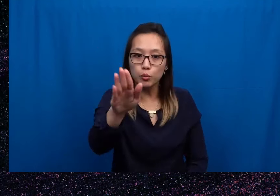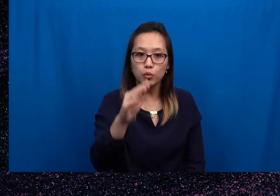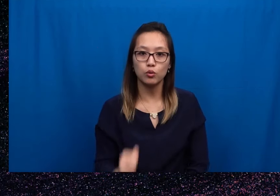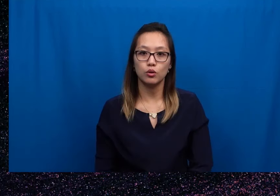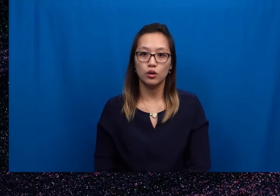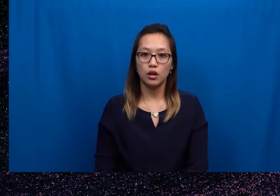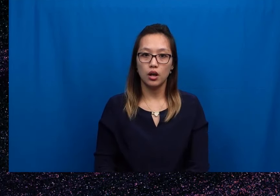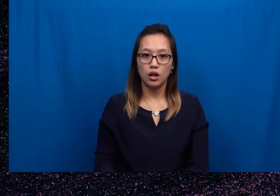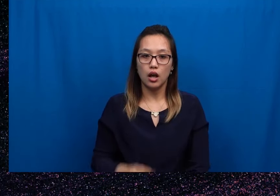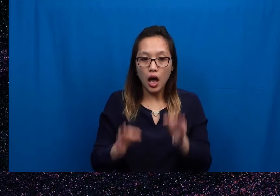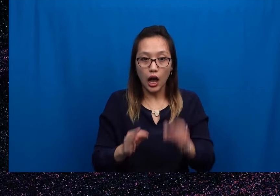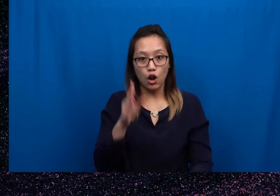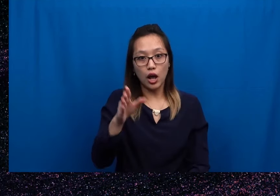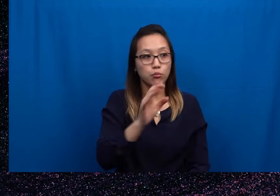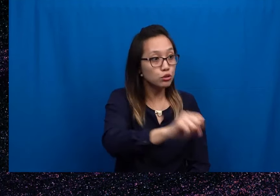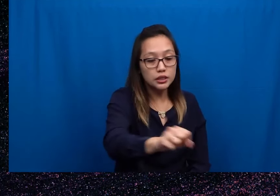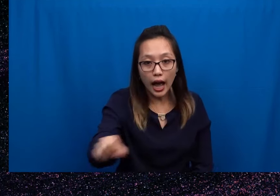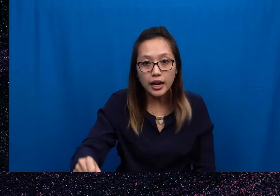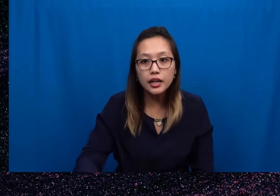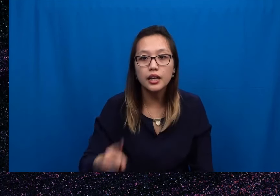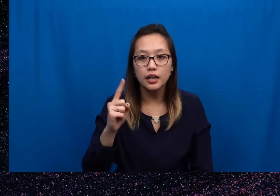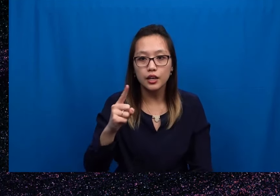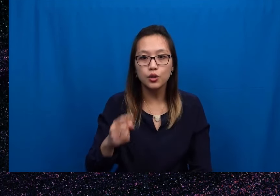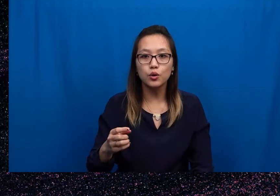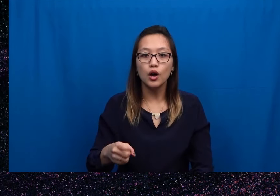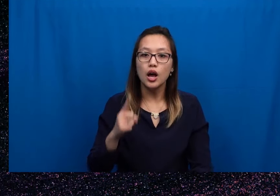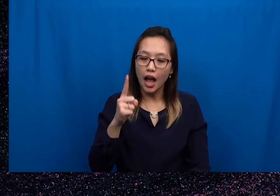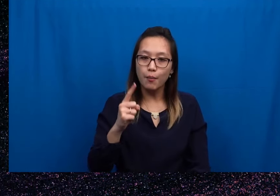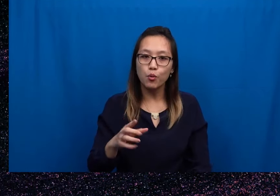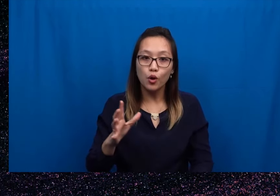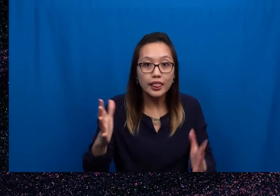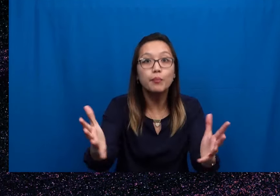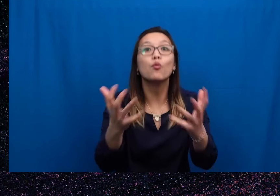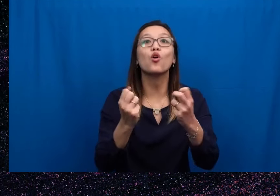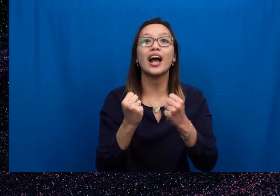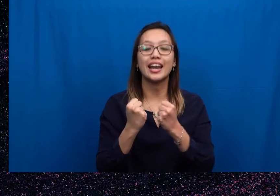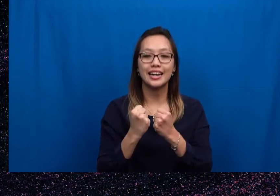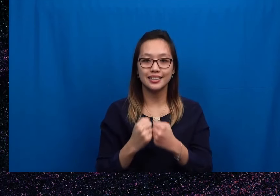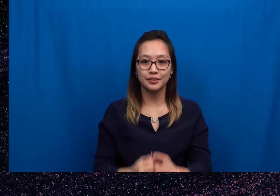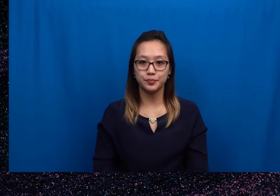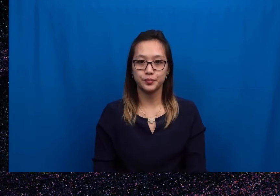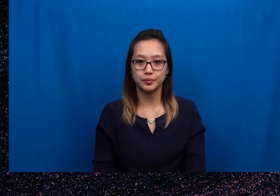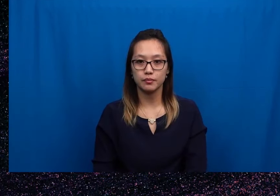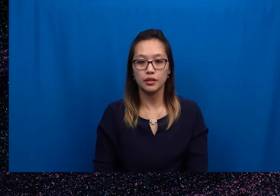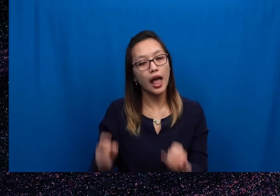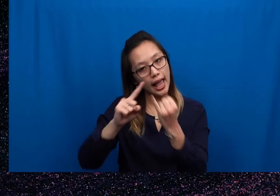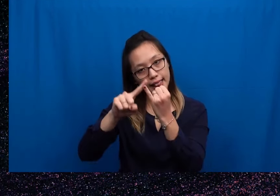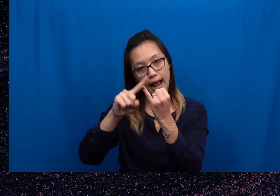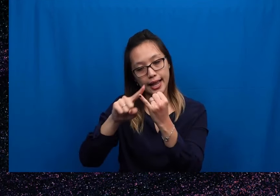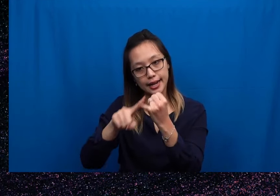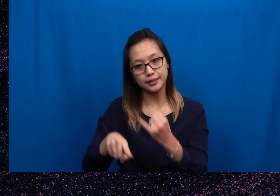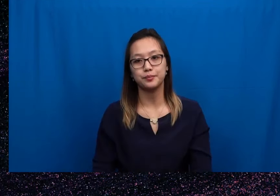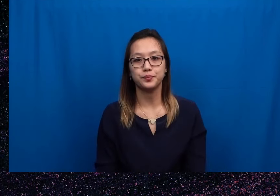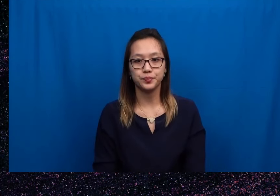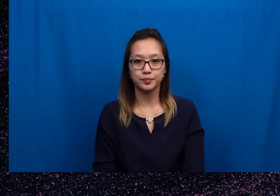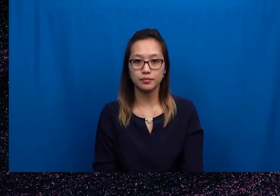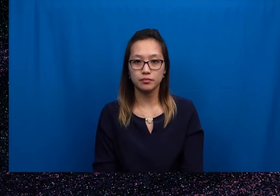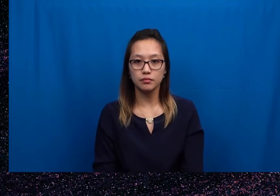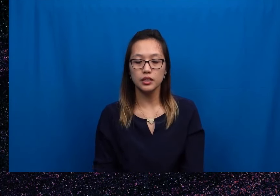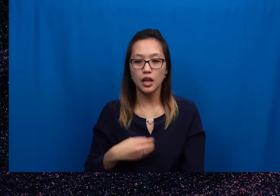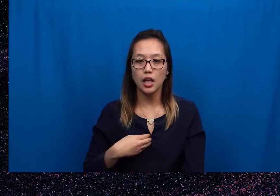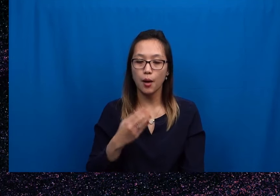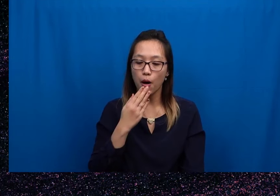menemukannya. Kuasa kebangkitan tersedia bagi hidupmu. Dan yang terakhir, saya mau berkata kepada